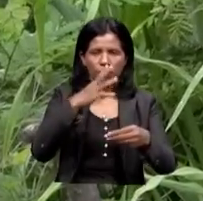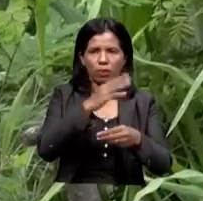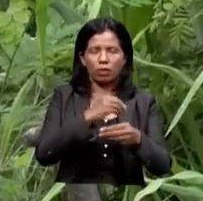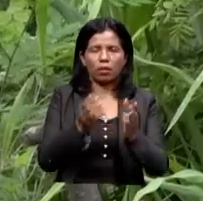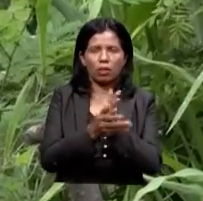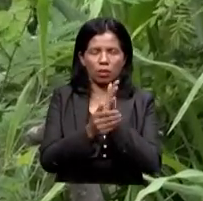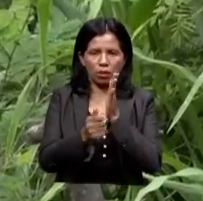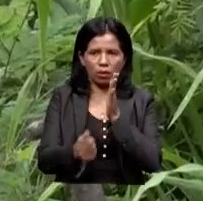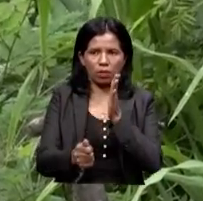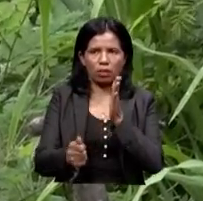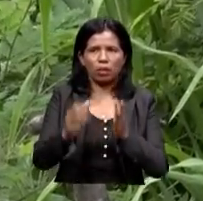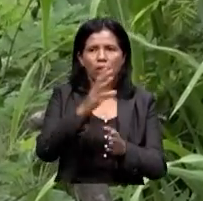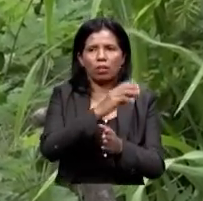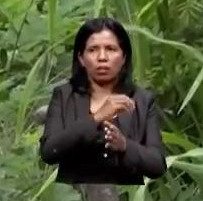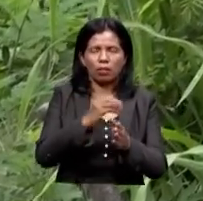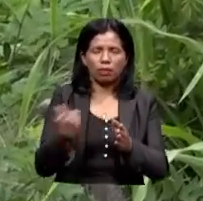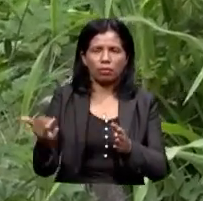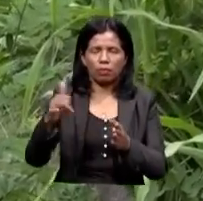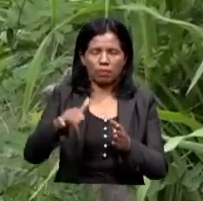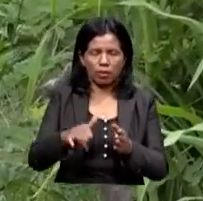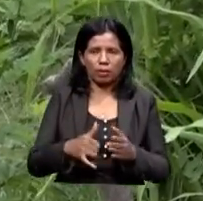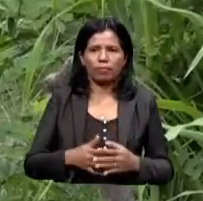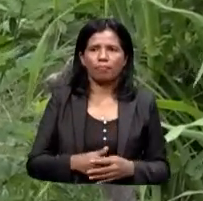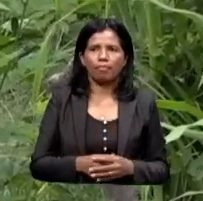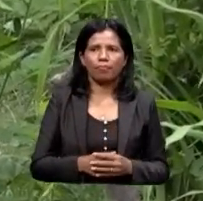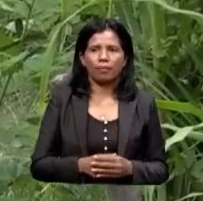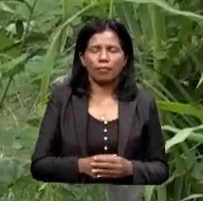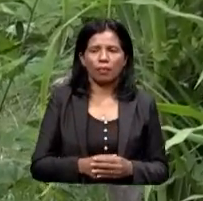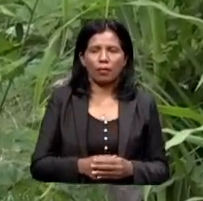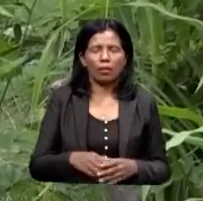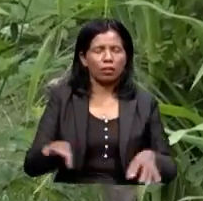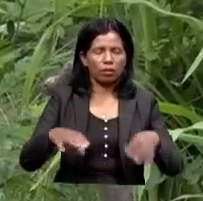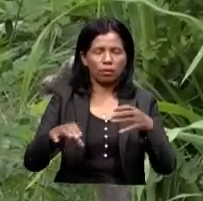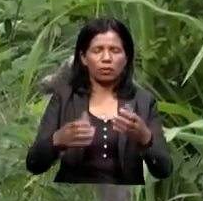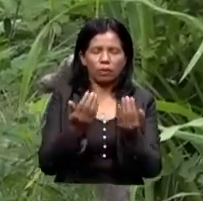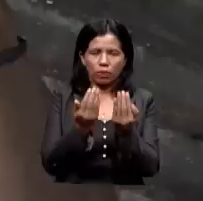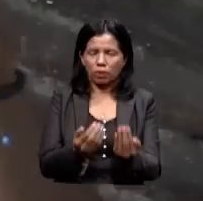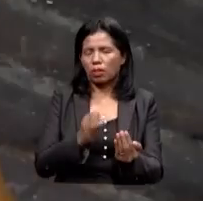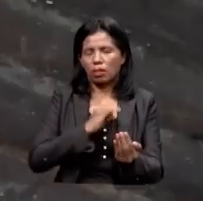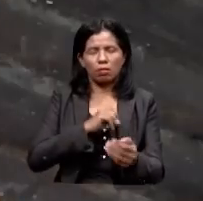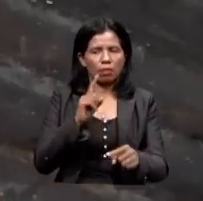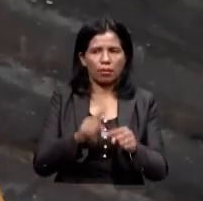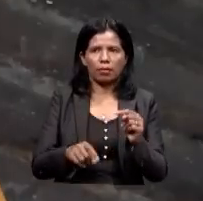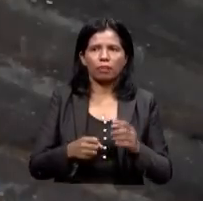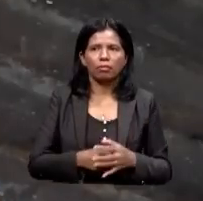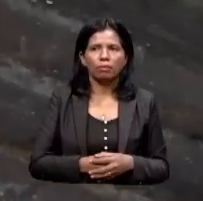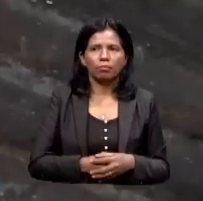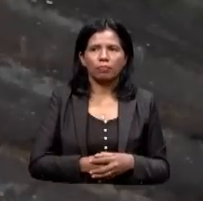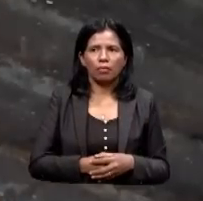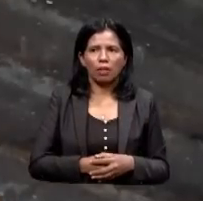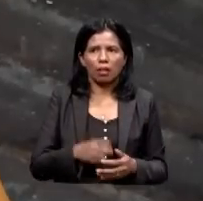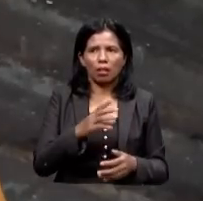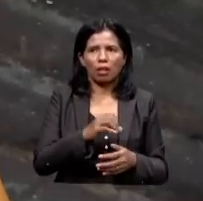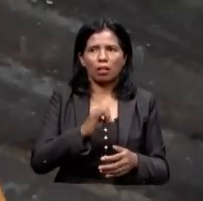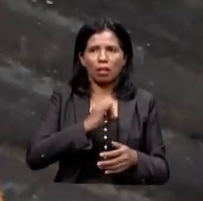mina litro lima basira. Servizio torang haula bele. Torang bo torang so so dian torang dunia so dian torang torang dunia hau